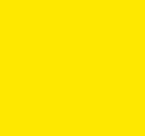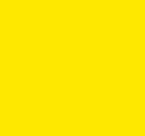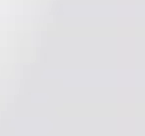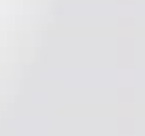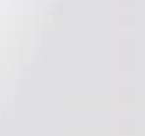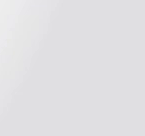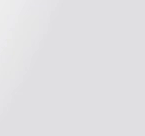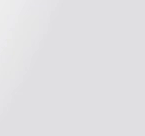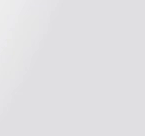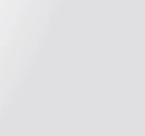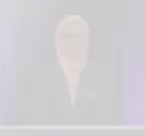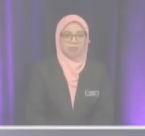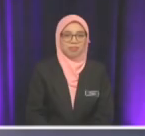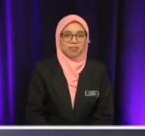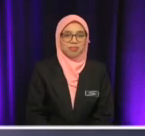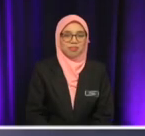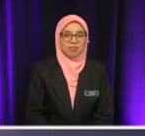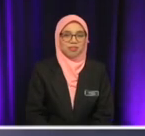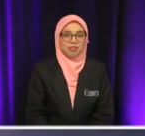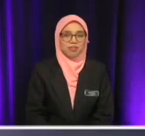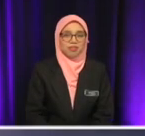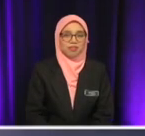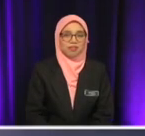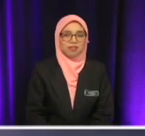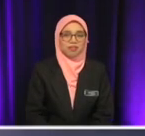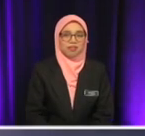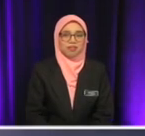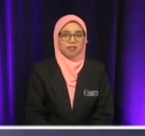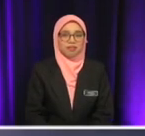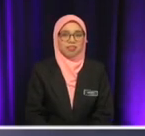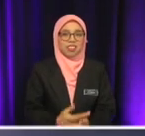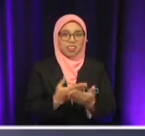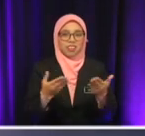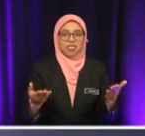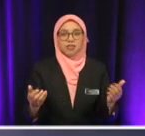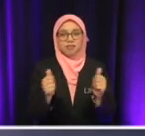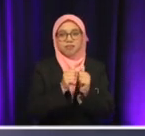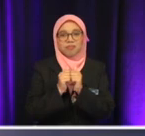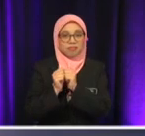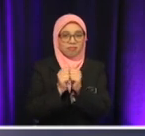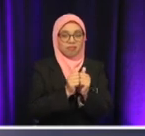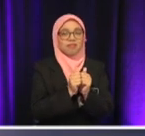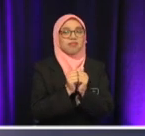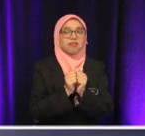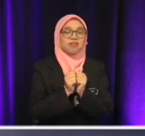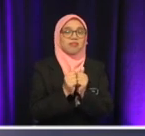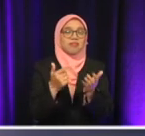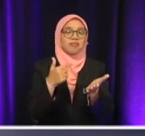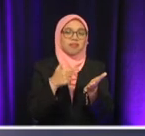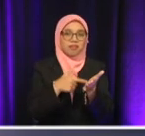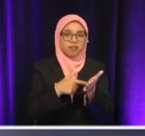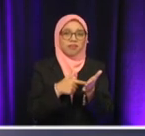Didik TV KPM. Baiklah, anda masih lagi menonton rancangan di TV KPM bagi slot Sukses